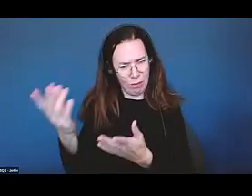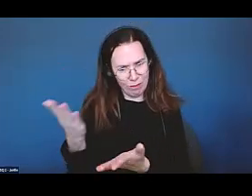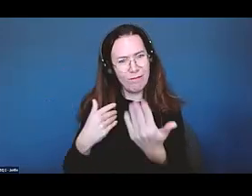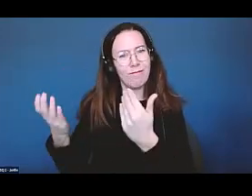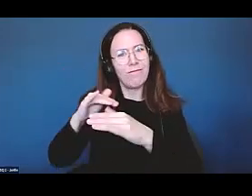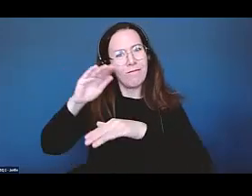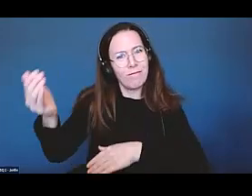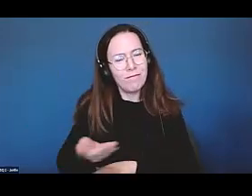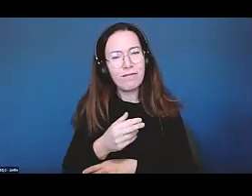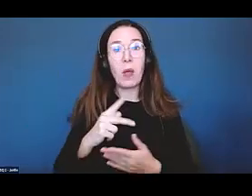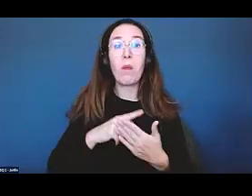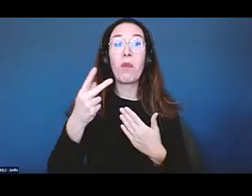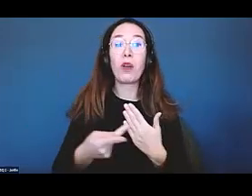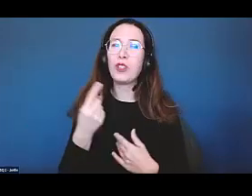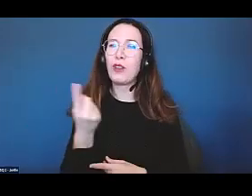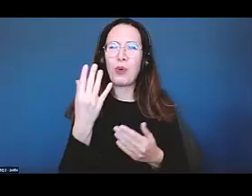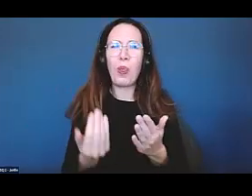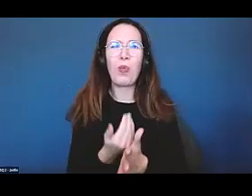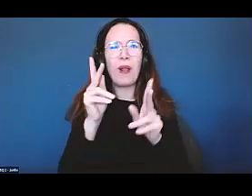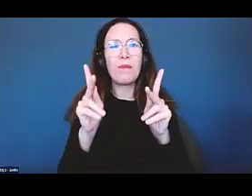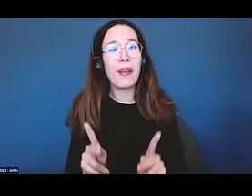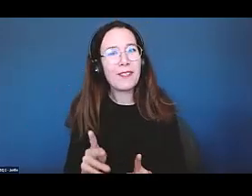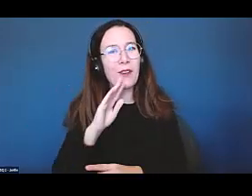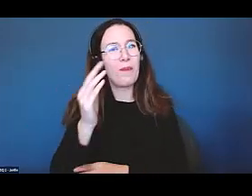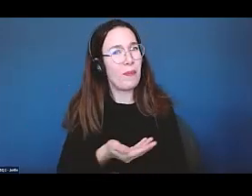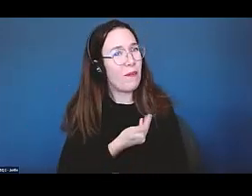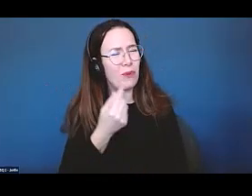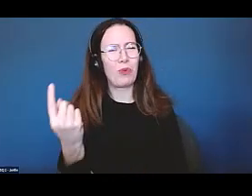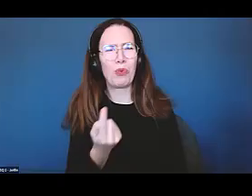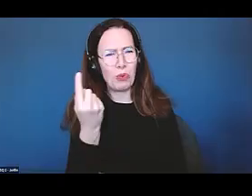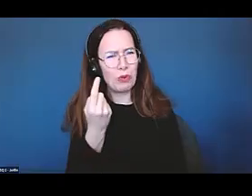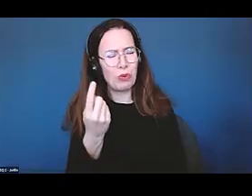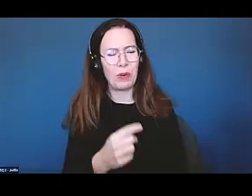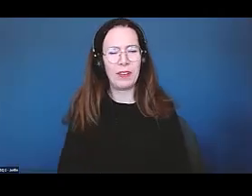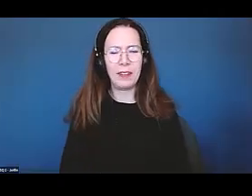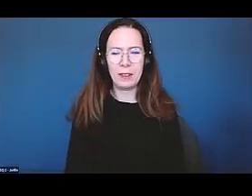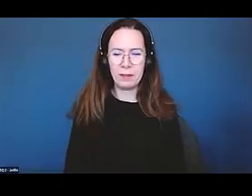inviter. Dans nos projets, nous invitions toujours de nouvelles personnes.